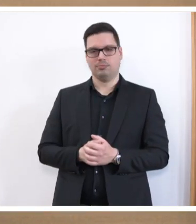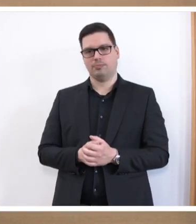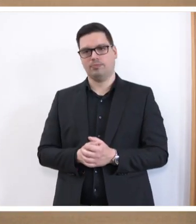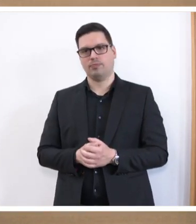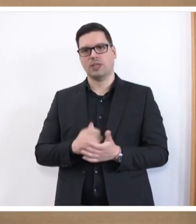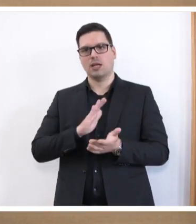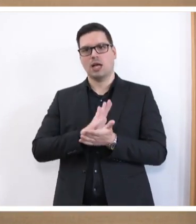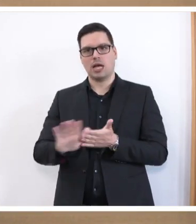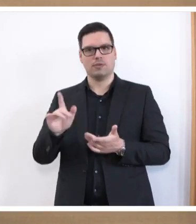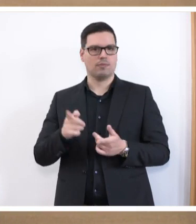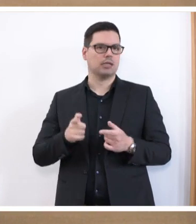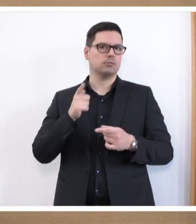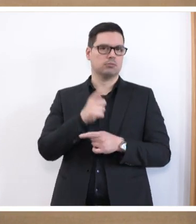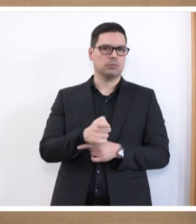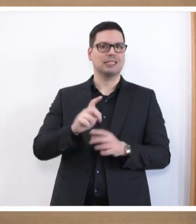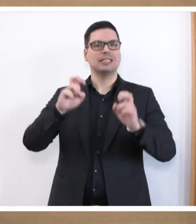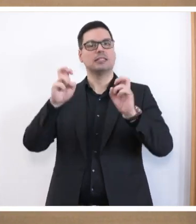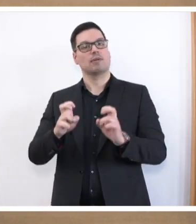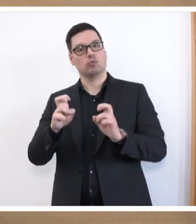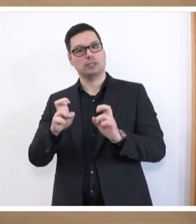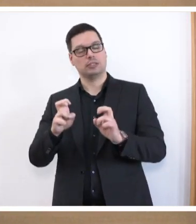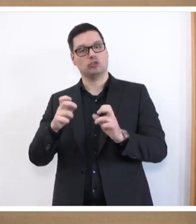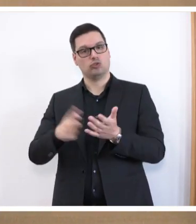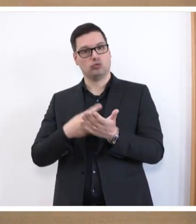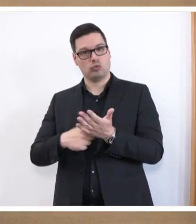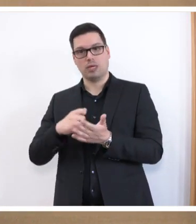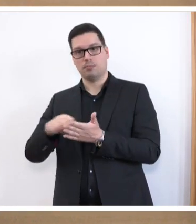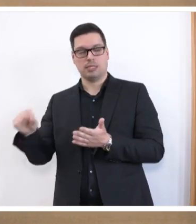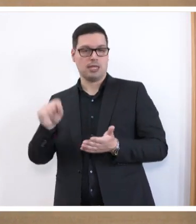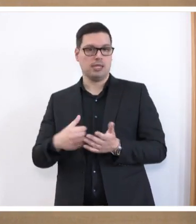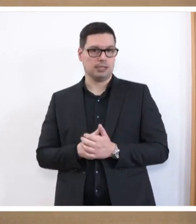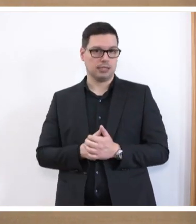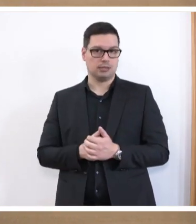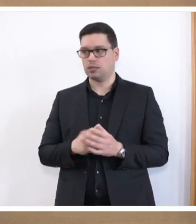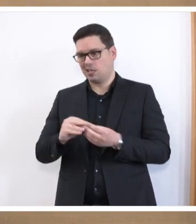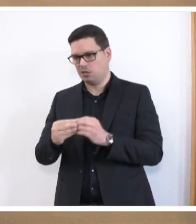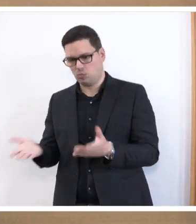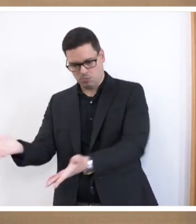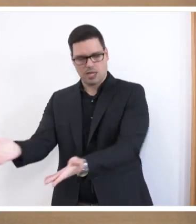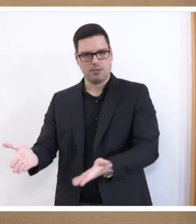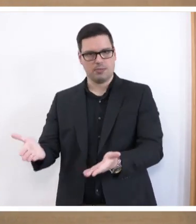einfach hingehen und die Zweitwohnsitzsteuer dann vor Ort auch bezahlen. Das wäre überhaupt gar kein Problem. Ihr